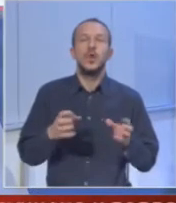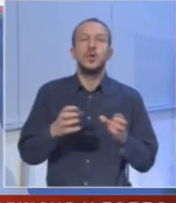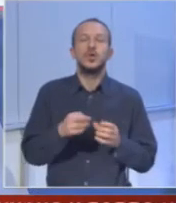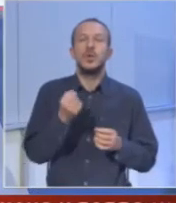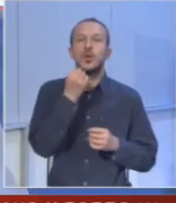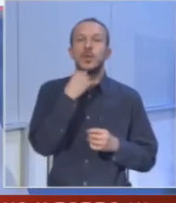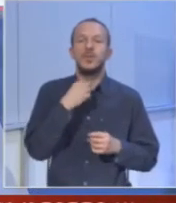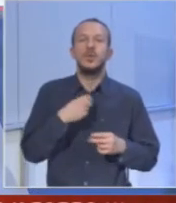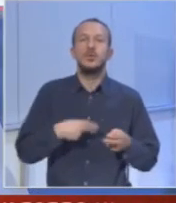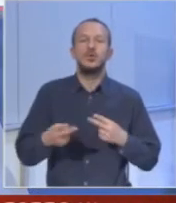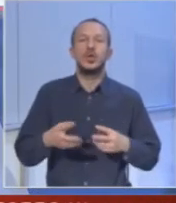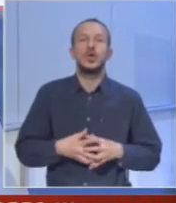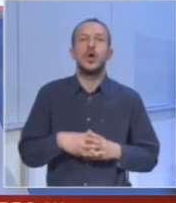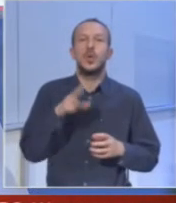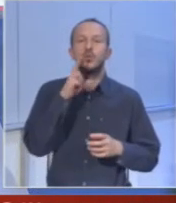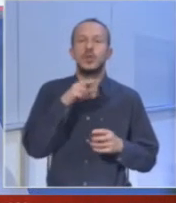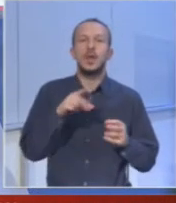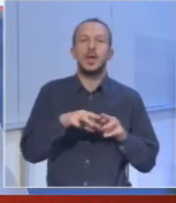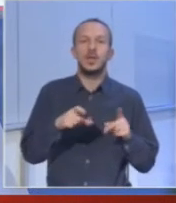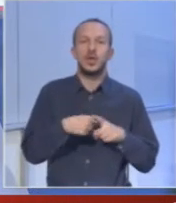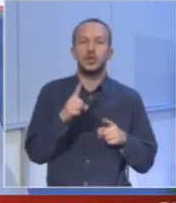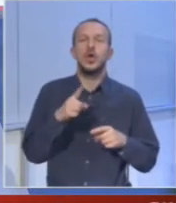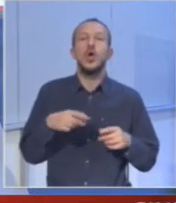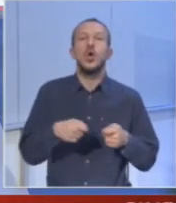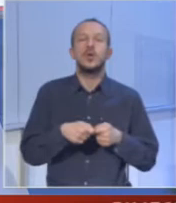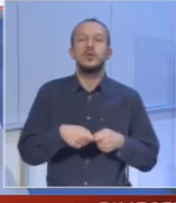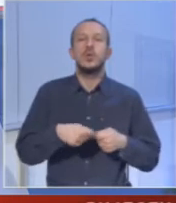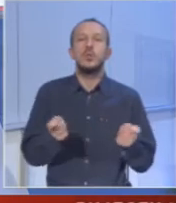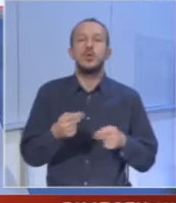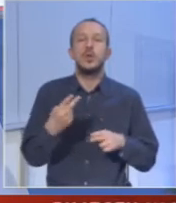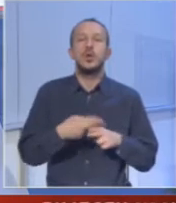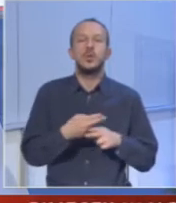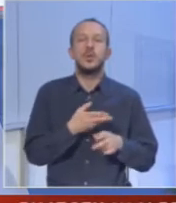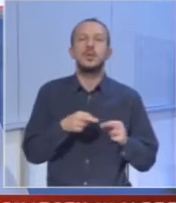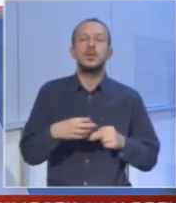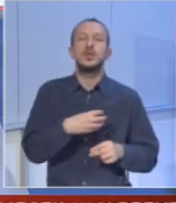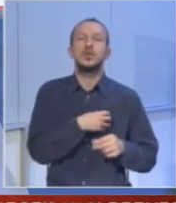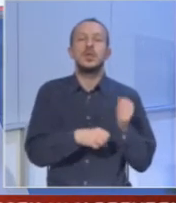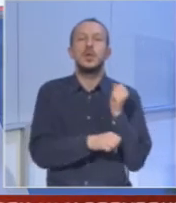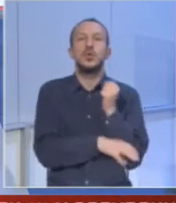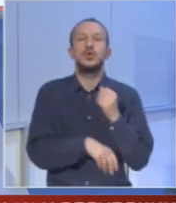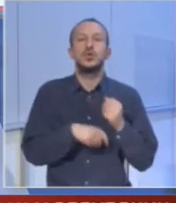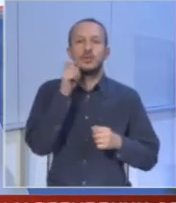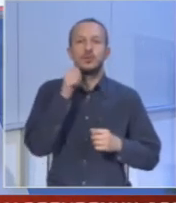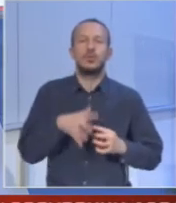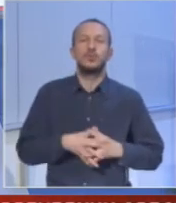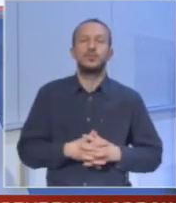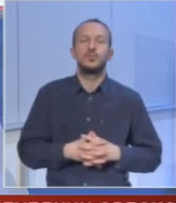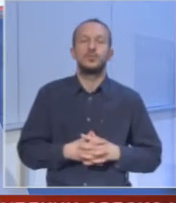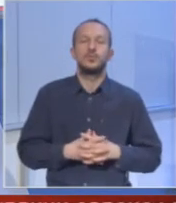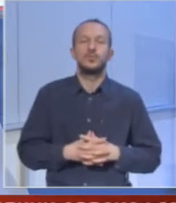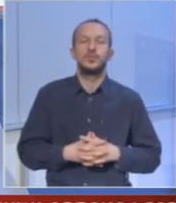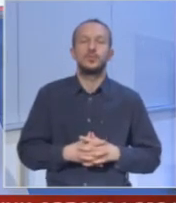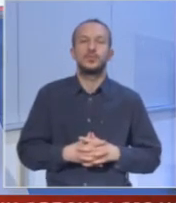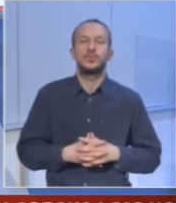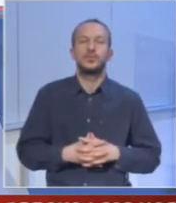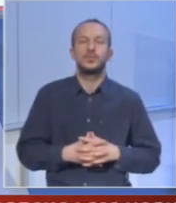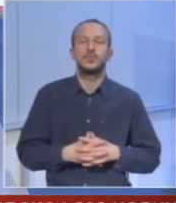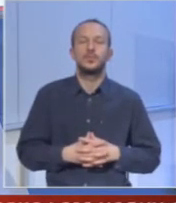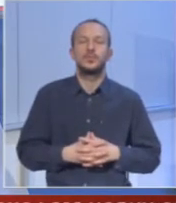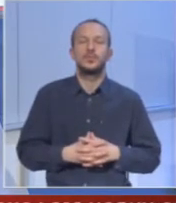Udruženje poljoprivrednih proizvođača opštine Laktaši organizovalo je podjelu krompira za socijalno ugroženo stanovništvo.